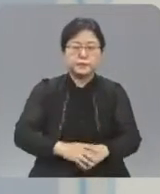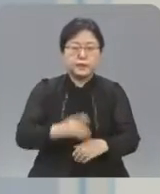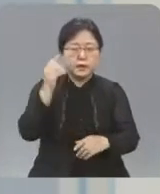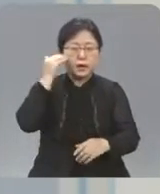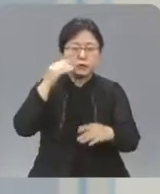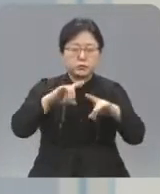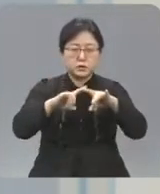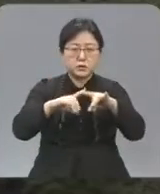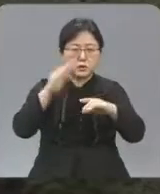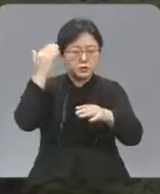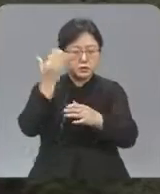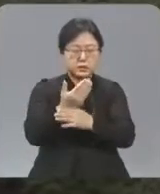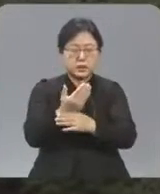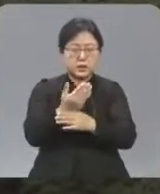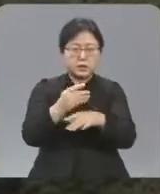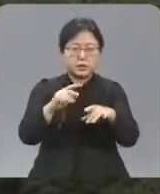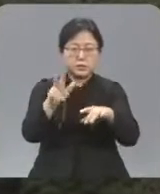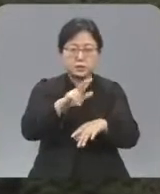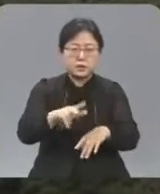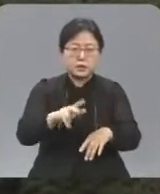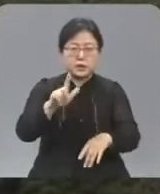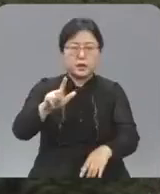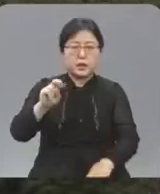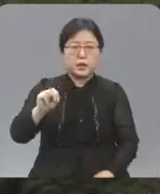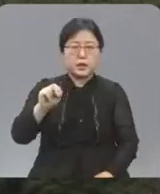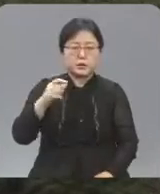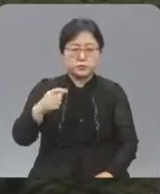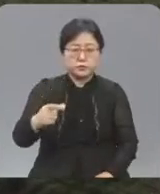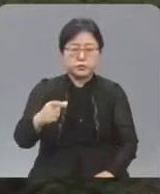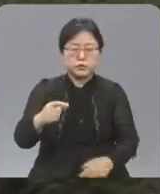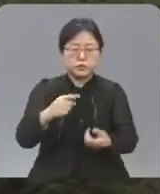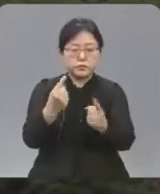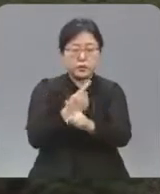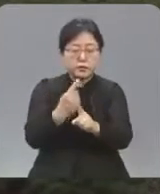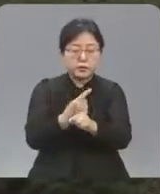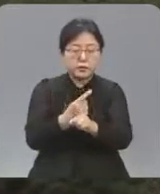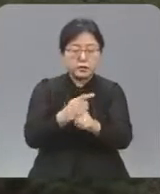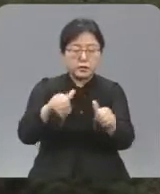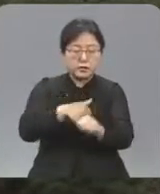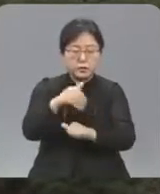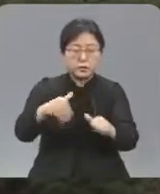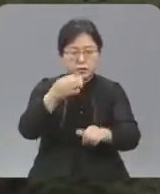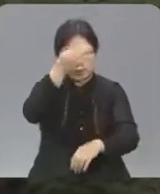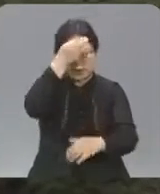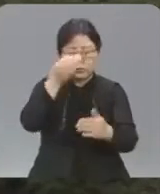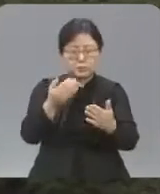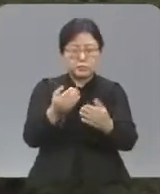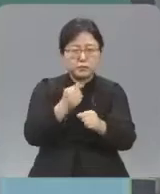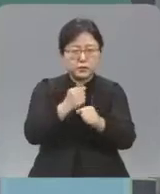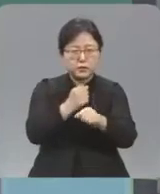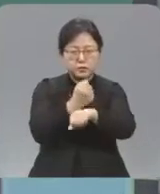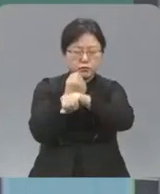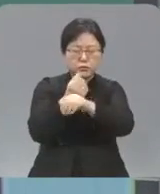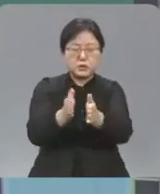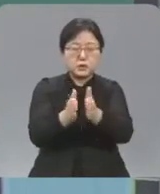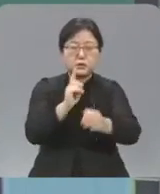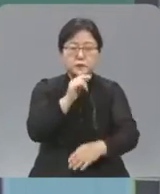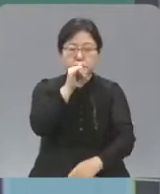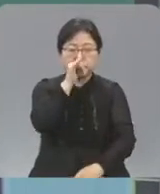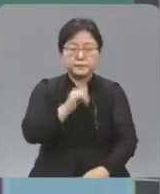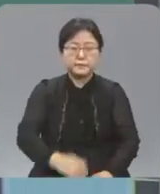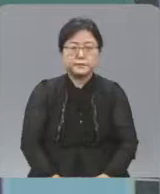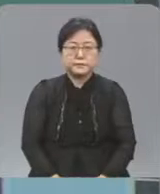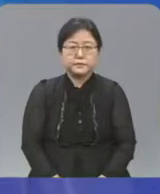한전은 석탄화력발전에서 LNG 복합화력발전으로 대체되는 추세를 반영해 이 같은 기술 개발에 나섰다고 덧붙였습니다.